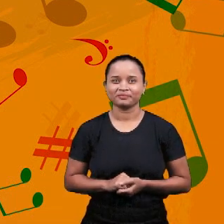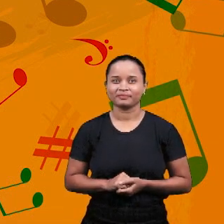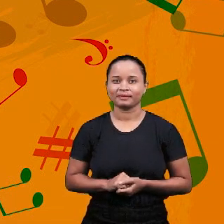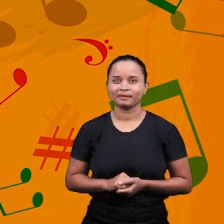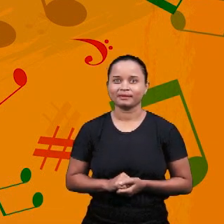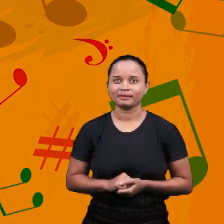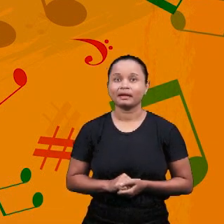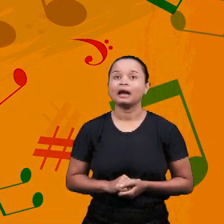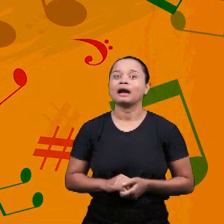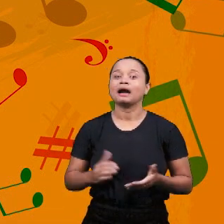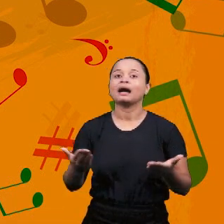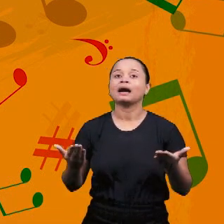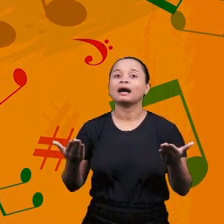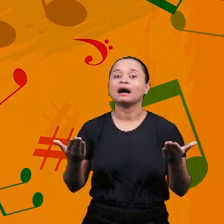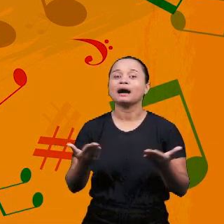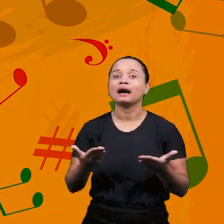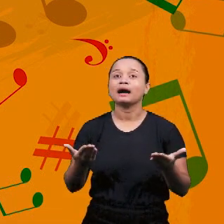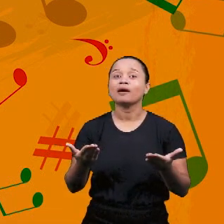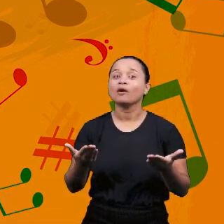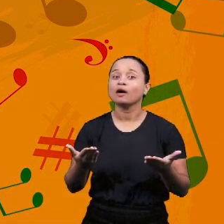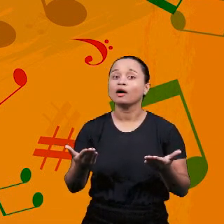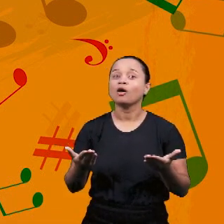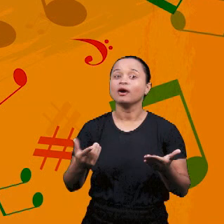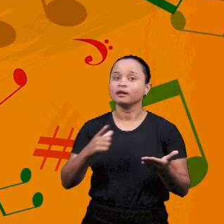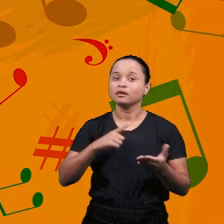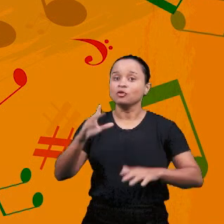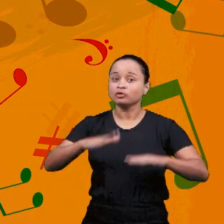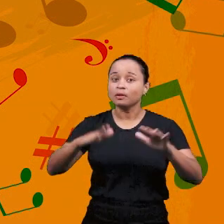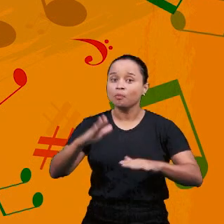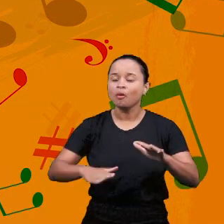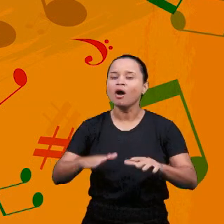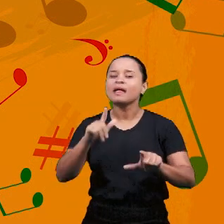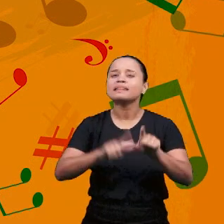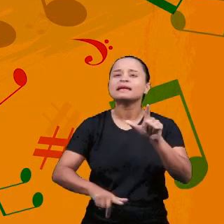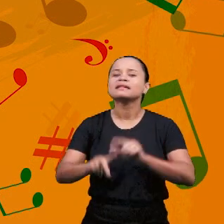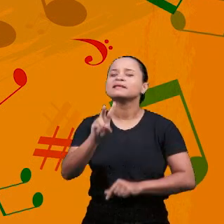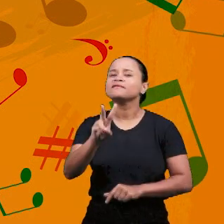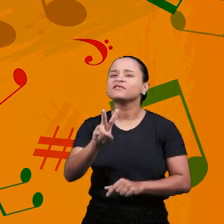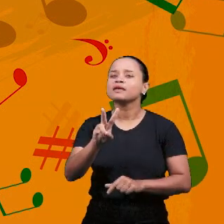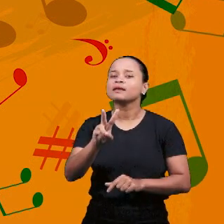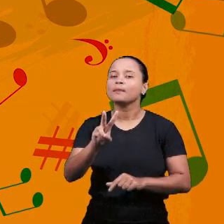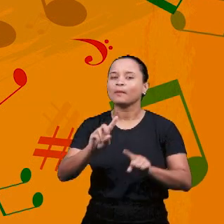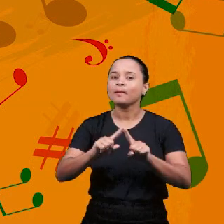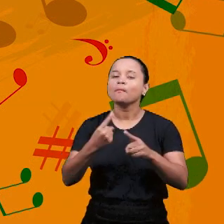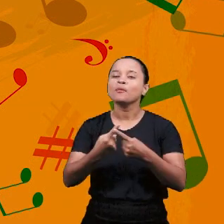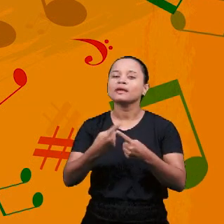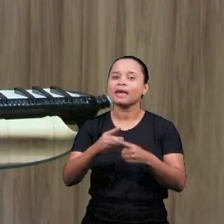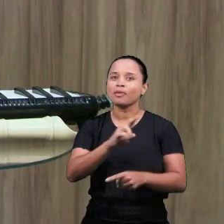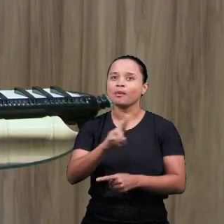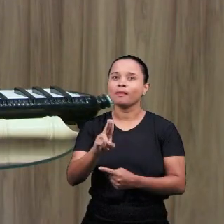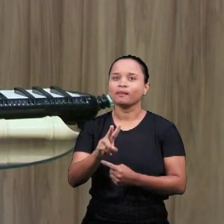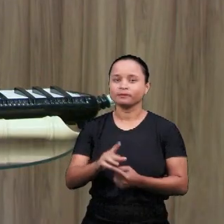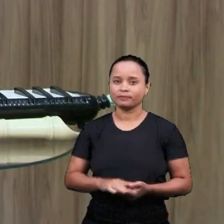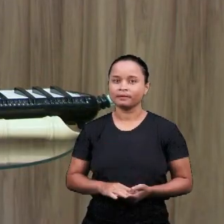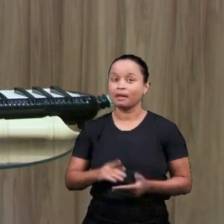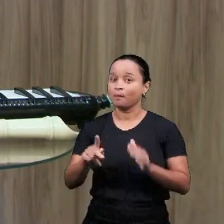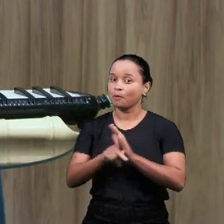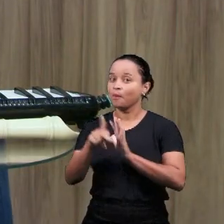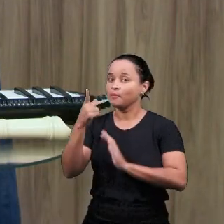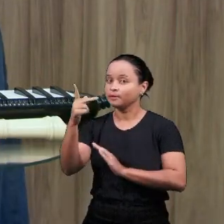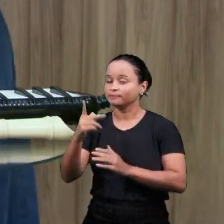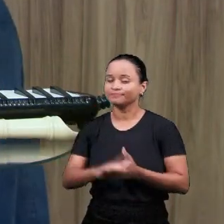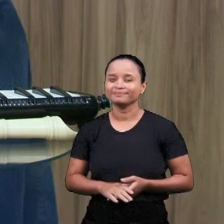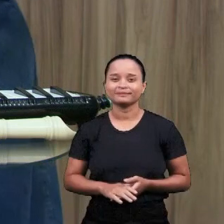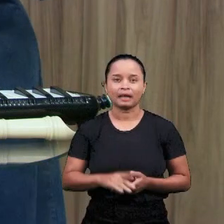Un tambour avec une lettre V de Vicenzo, Barueri, São Paulo. Nous sommes aussi